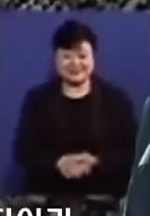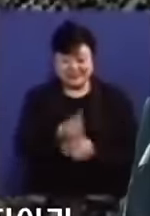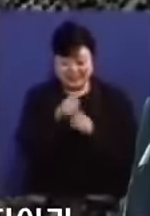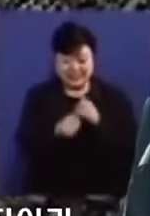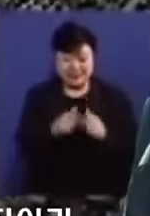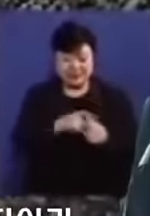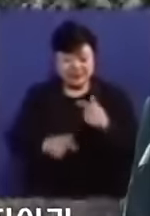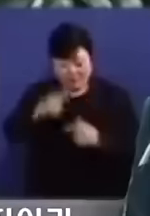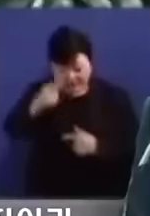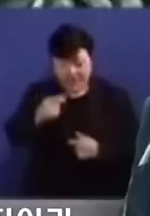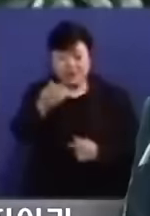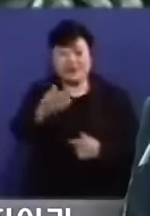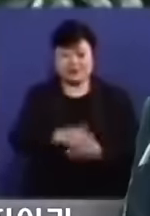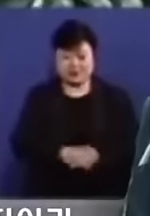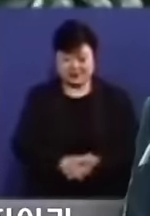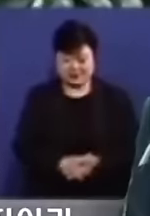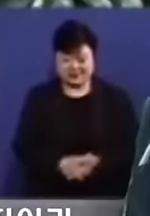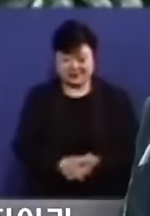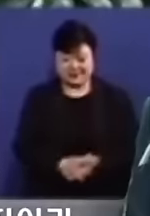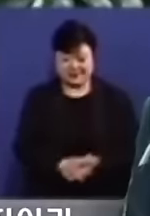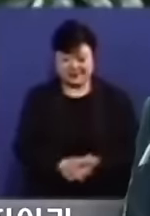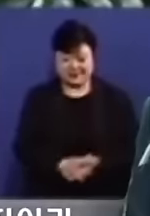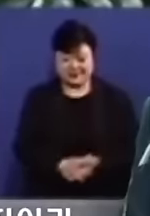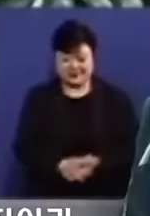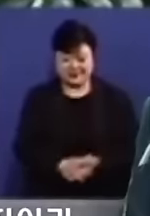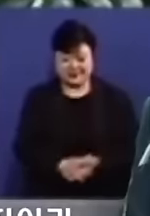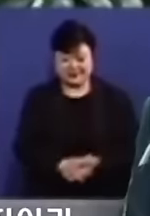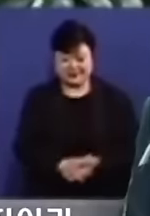하나님은 더 강하게 말씀하십니다.